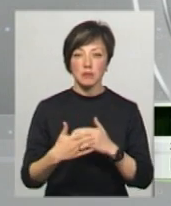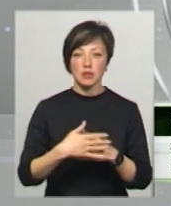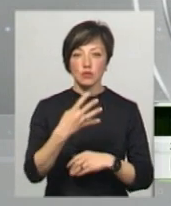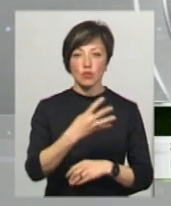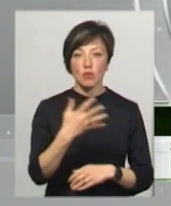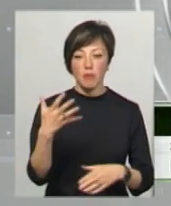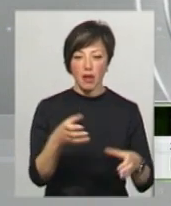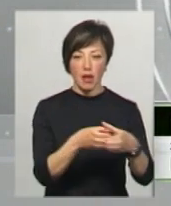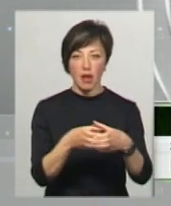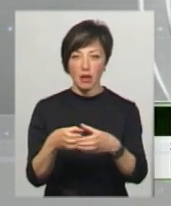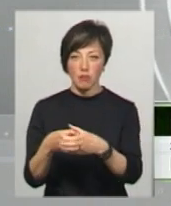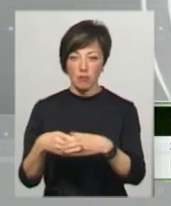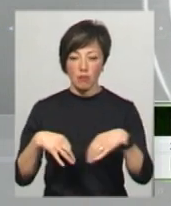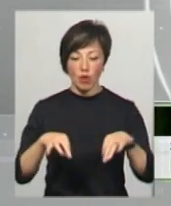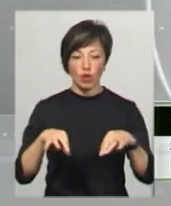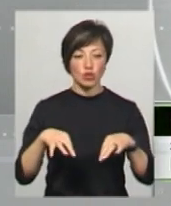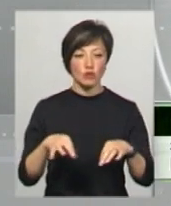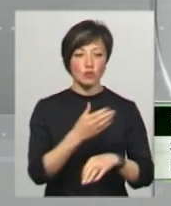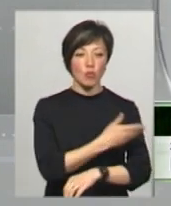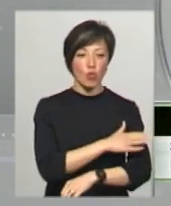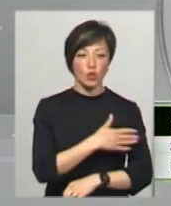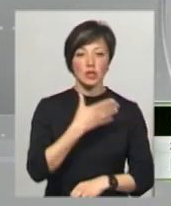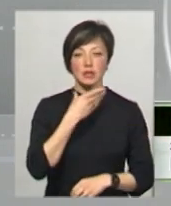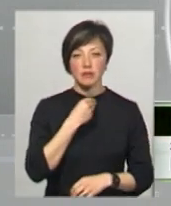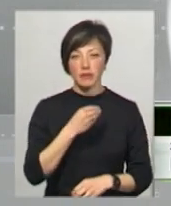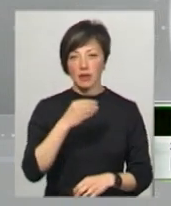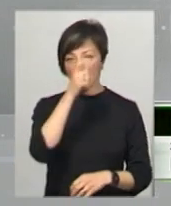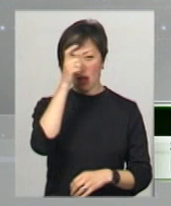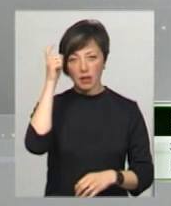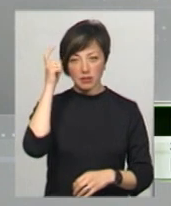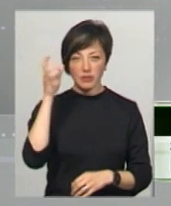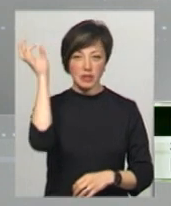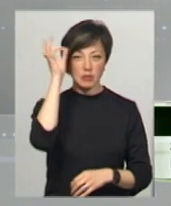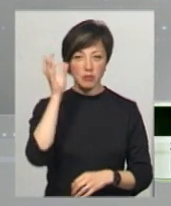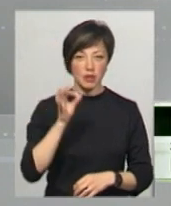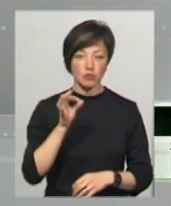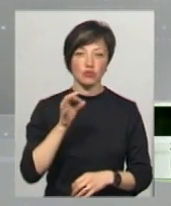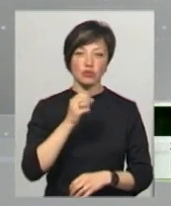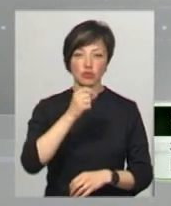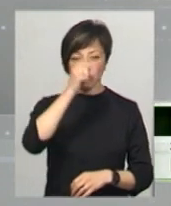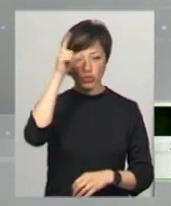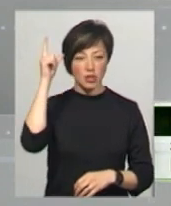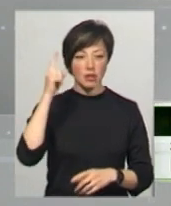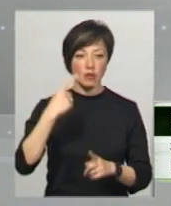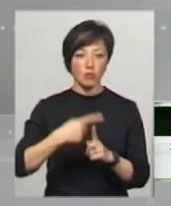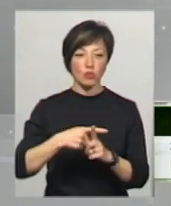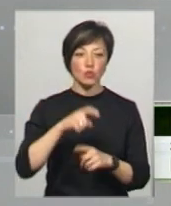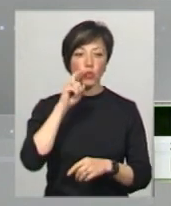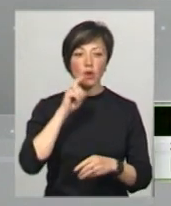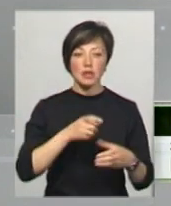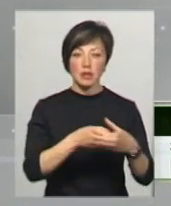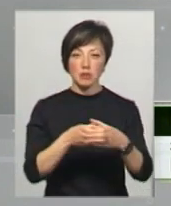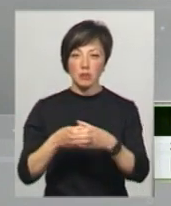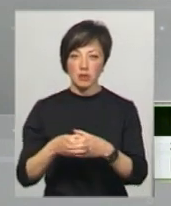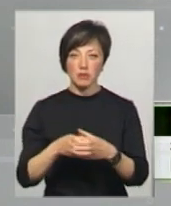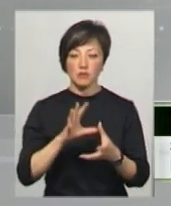45 екіпажів. З Польщі, з Литви, з Латвії, з Німеччини, з Чехії, плюс українські екіпажі. Вже